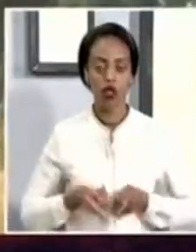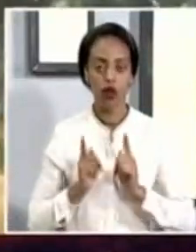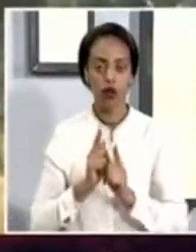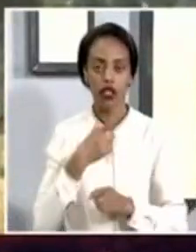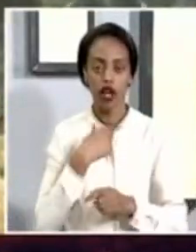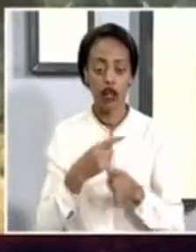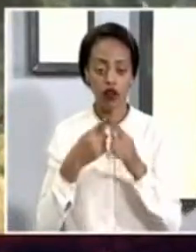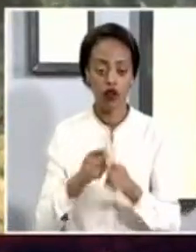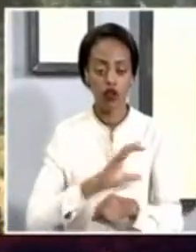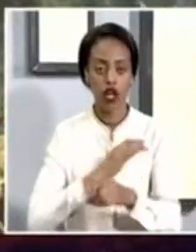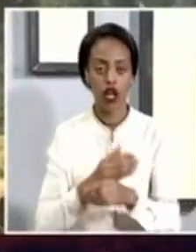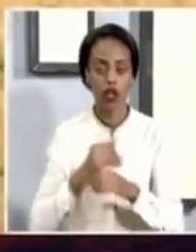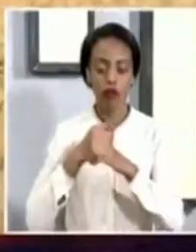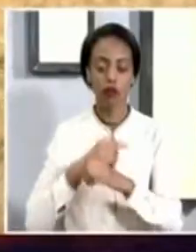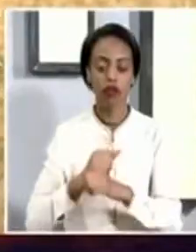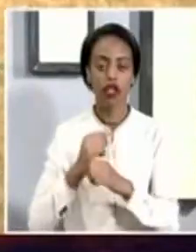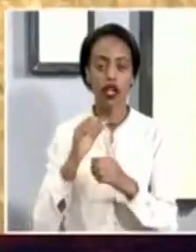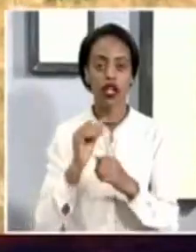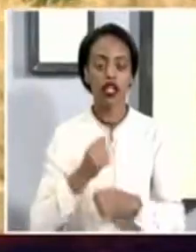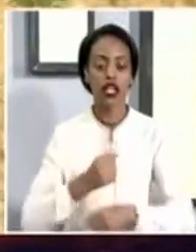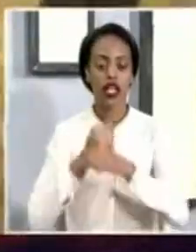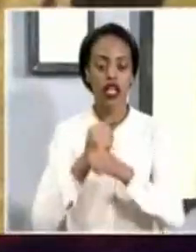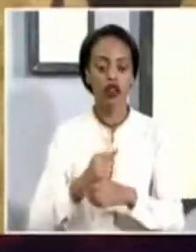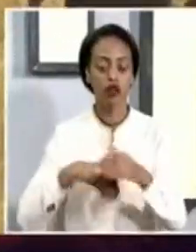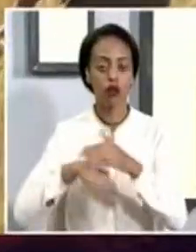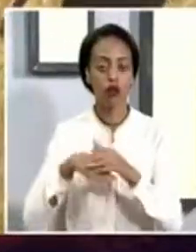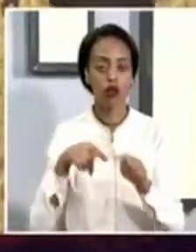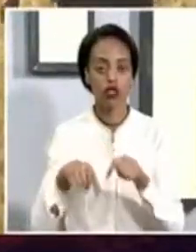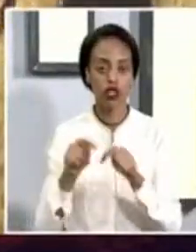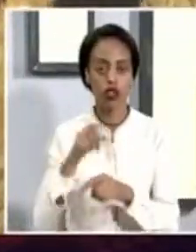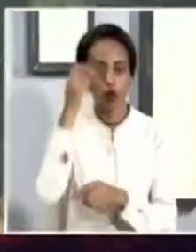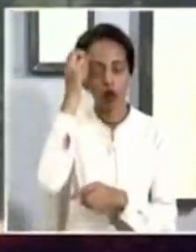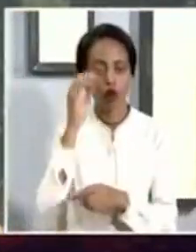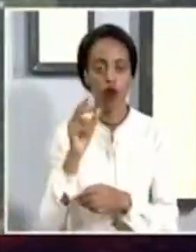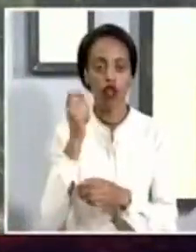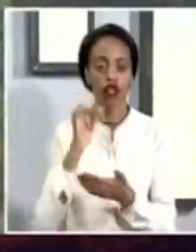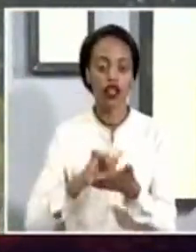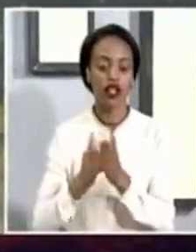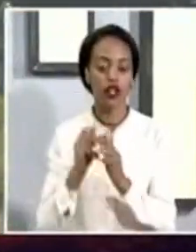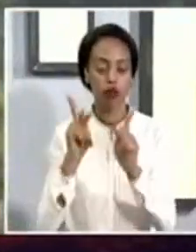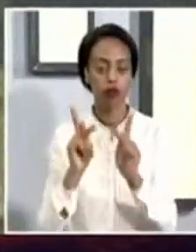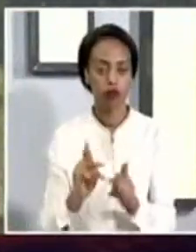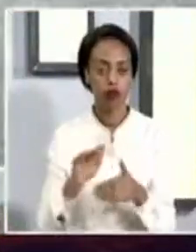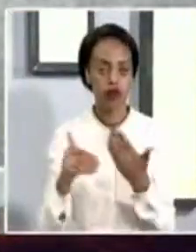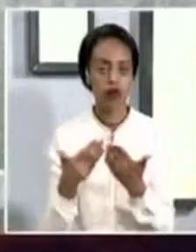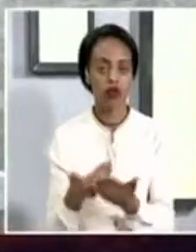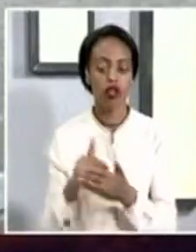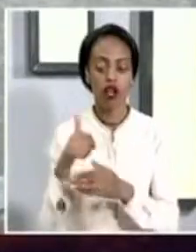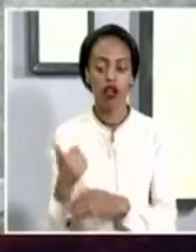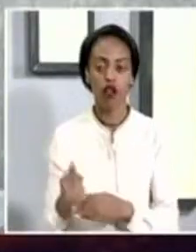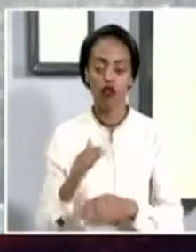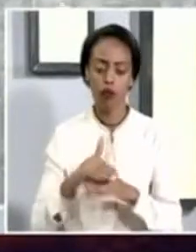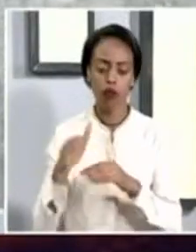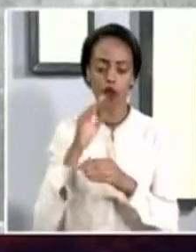ኣባላት ፍሉይ ሓይሊ ኣባላት ምክልኻል ሃገር ደገፍቲ ጋንታ ኩዕሶ እግሪ ወልዋሎ ዩኒቨርስቲ ዓዲግራት ማሕበረሰብ ዩኒቨርስቲ ዓዲግራትን ካልኦትን